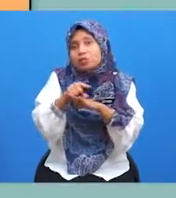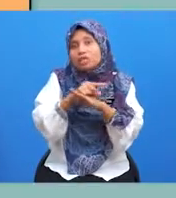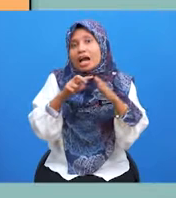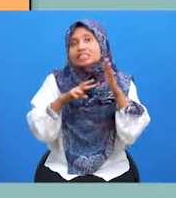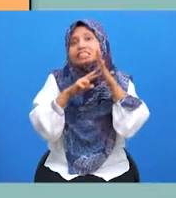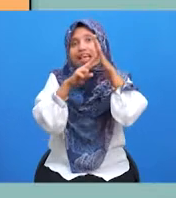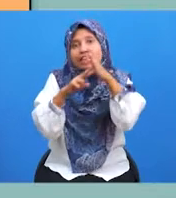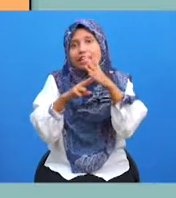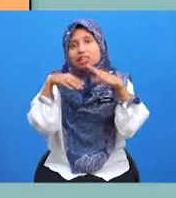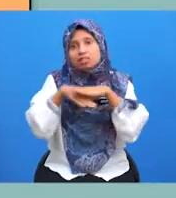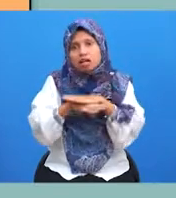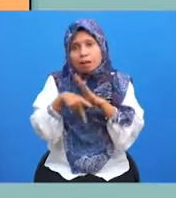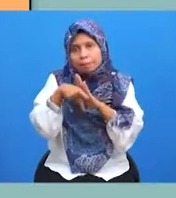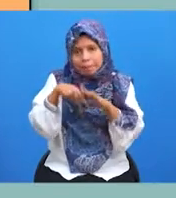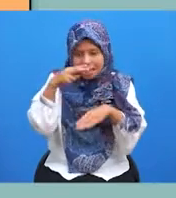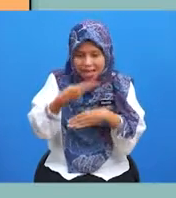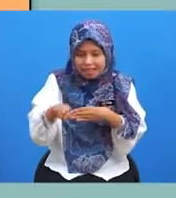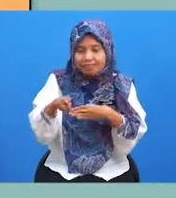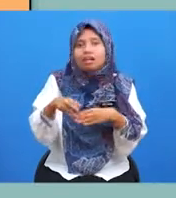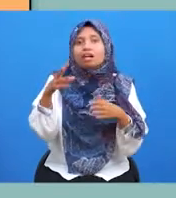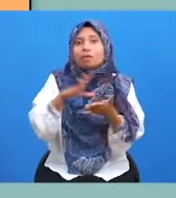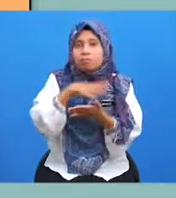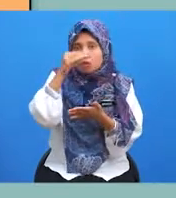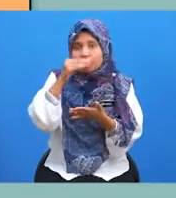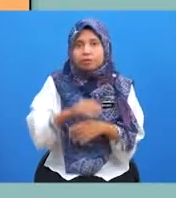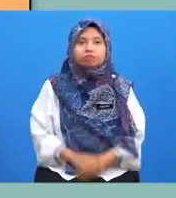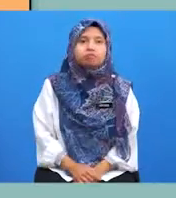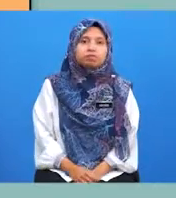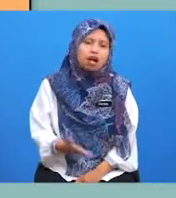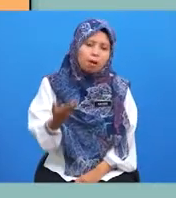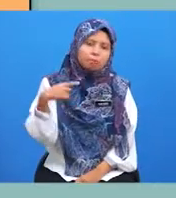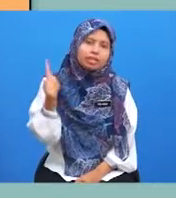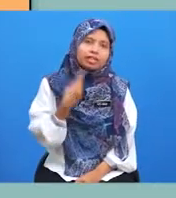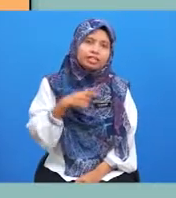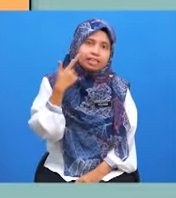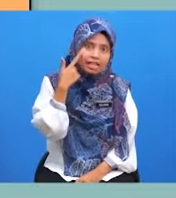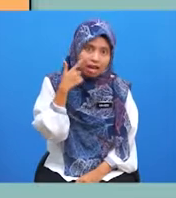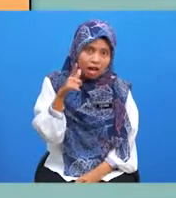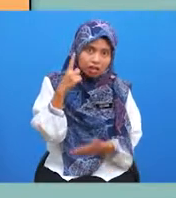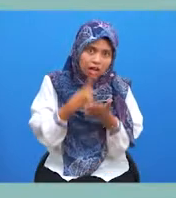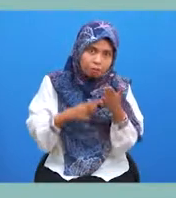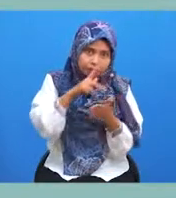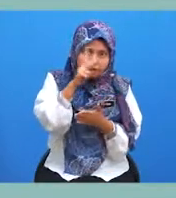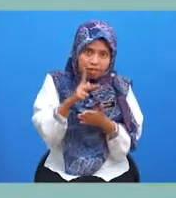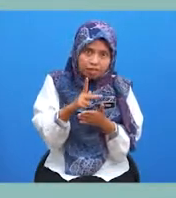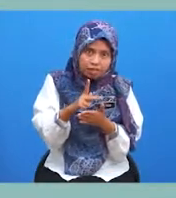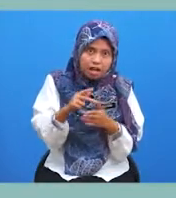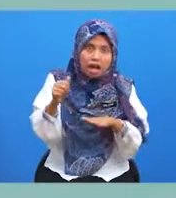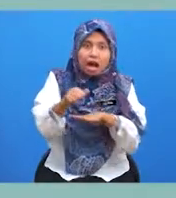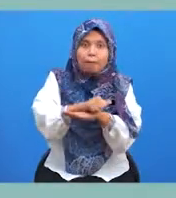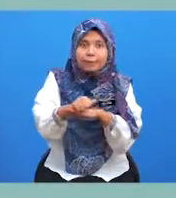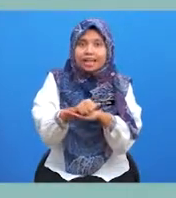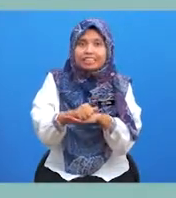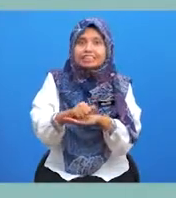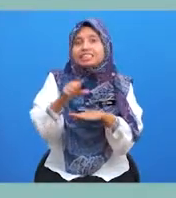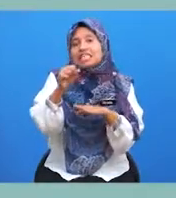satelit dalam penghantaran maklumat. Mari kita lihat apakah aplikasi